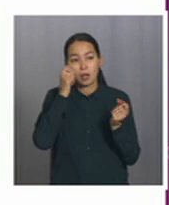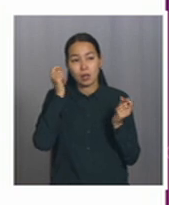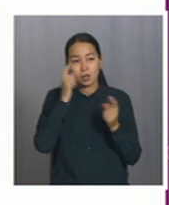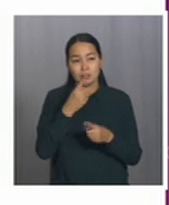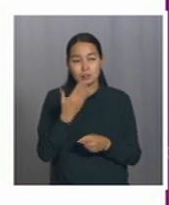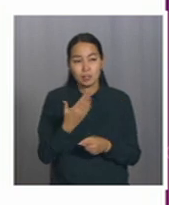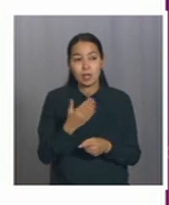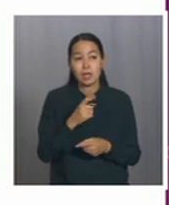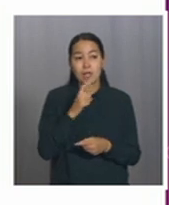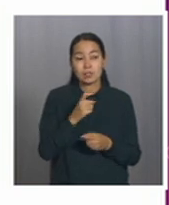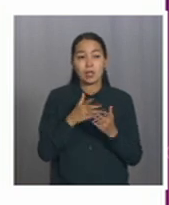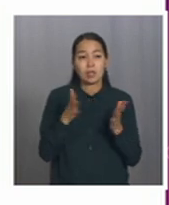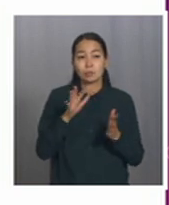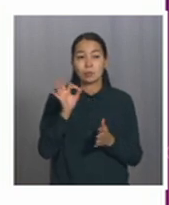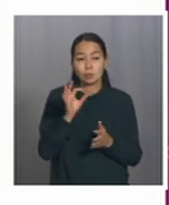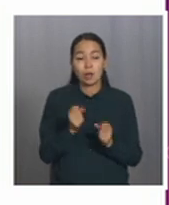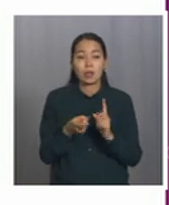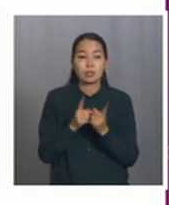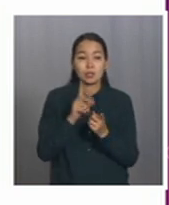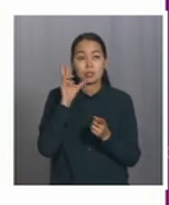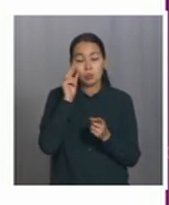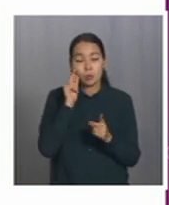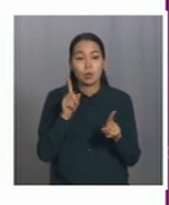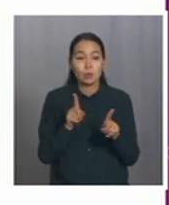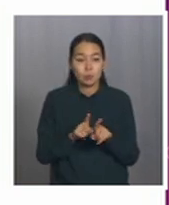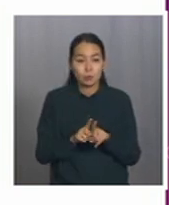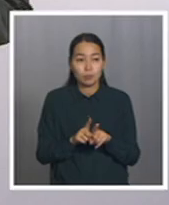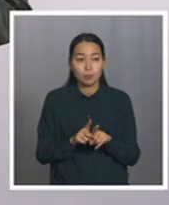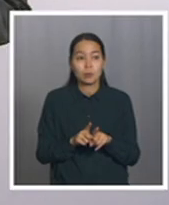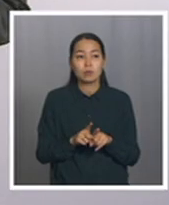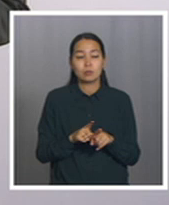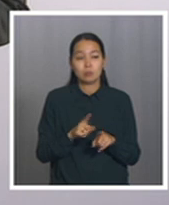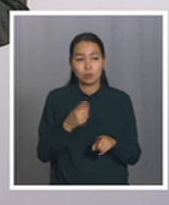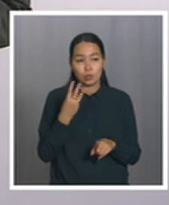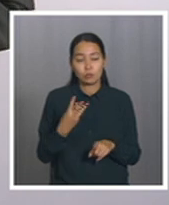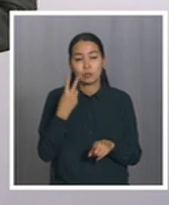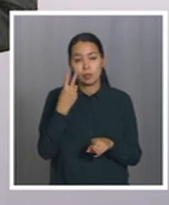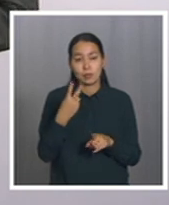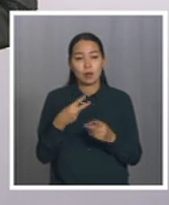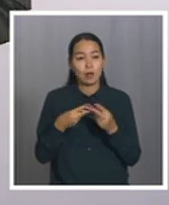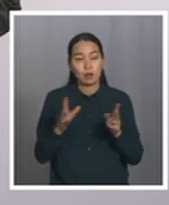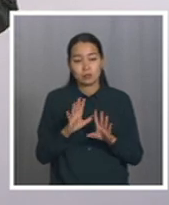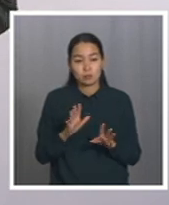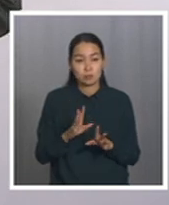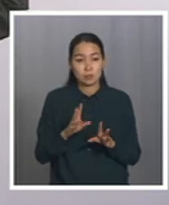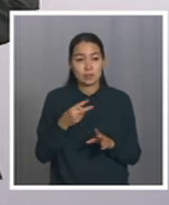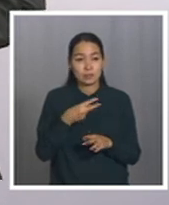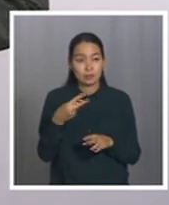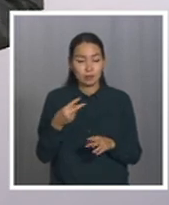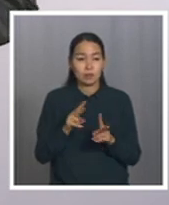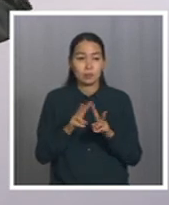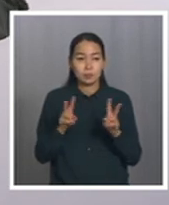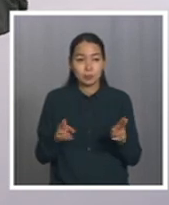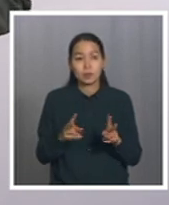болып тұрса, керін функциясында бізде мәндер жиыны 3-тен 2-тен артық неместен болып тұр. Яғни анықталу болса мәндер